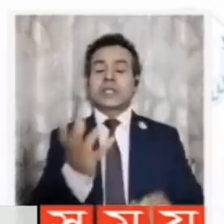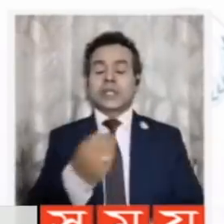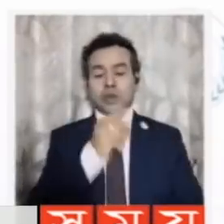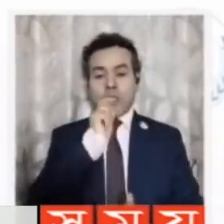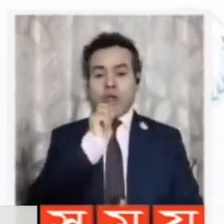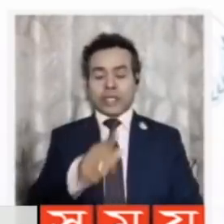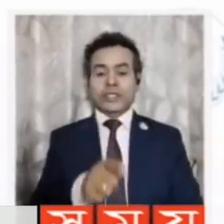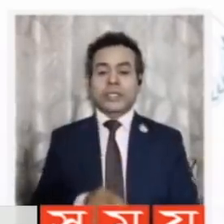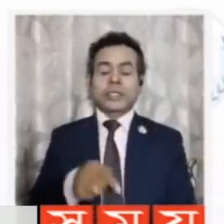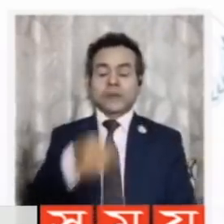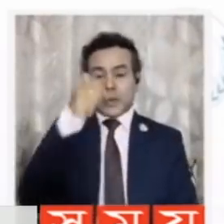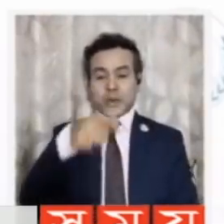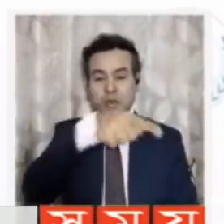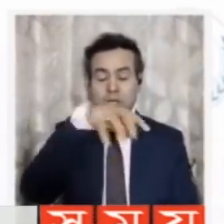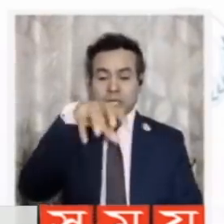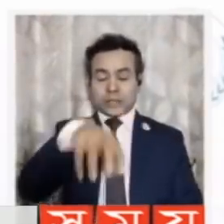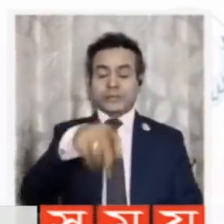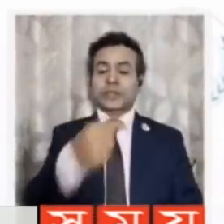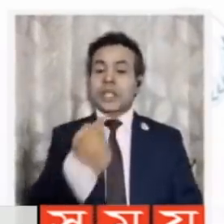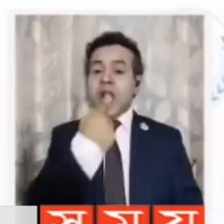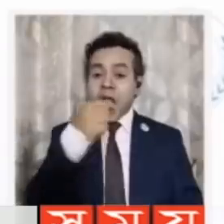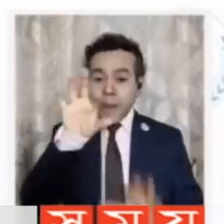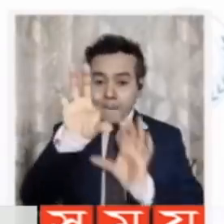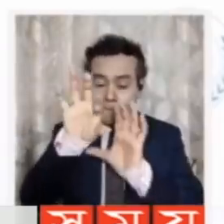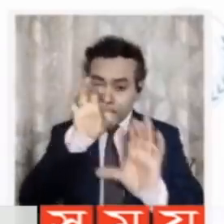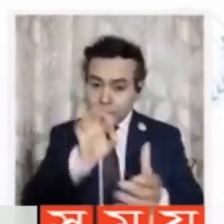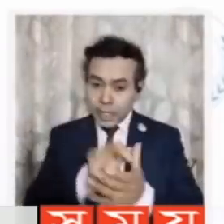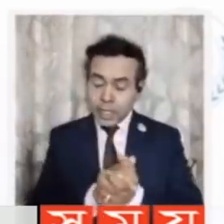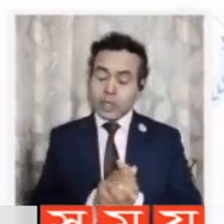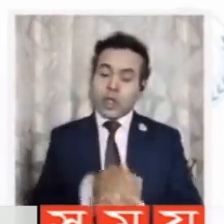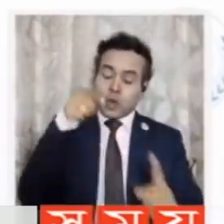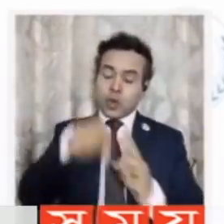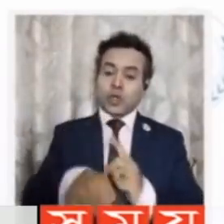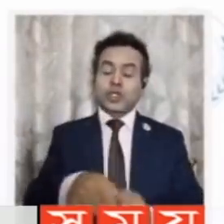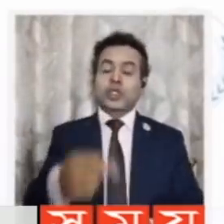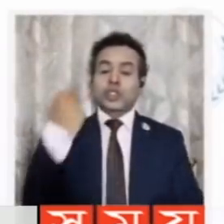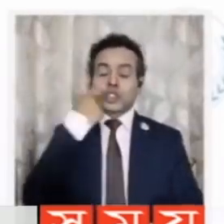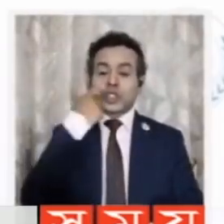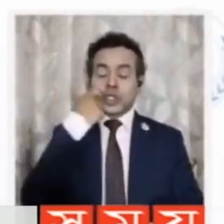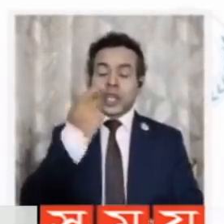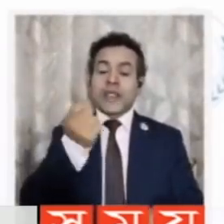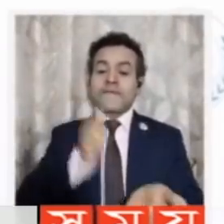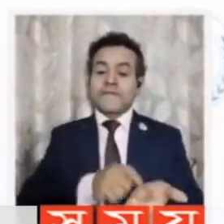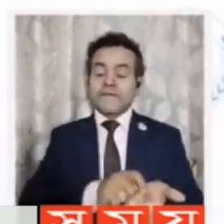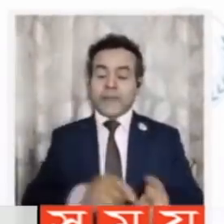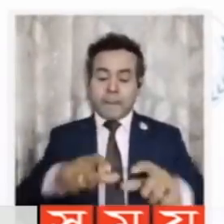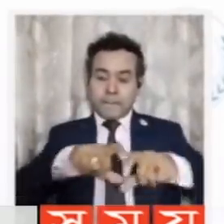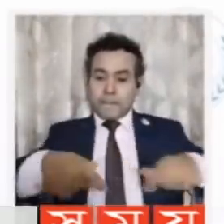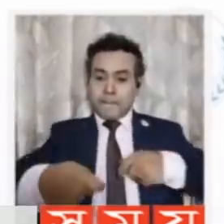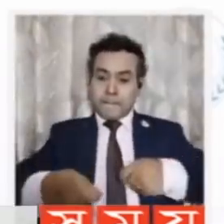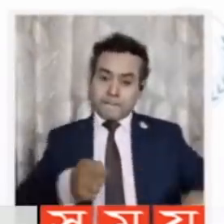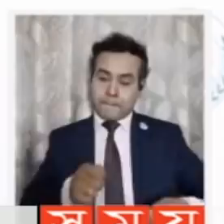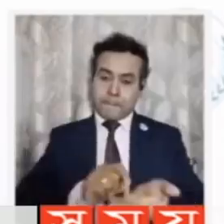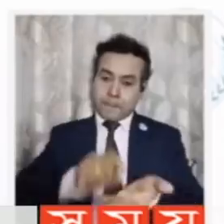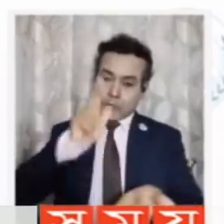সেই স্থানেই এই সরকারি ফিটা ক্যাশ মেমোর মাধ্যমে গ্রহণ করা হবে এবং সরকারি কোষাগারের